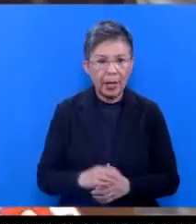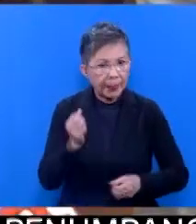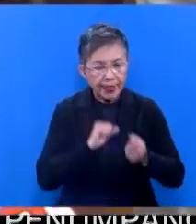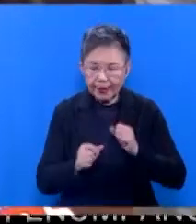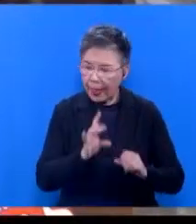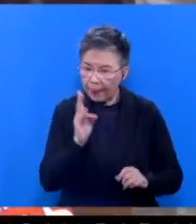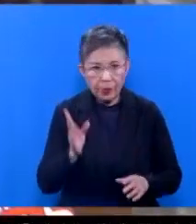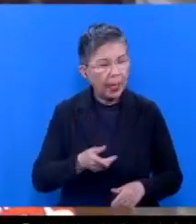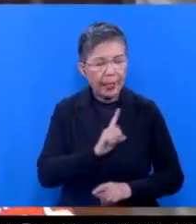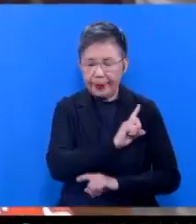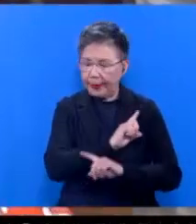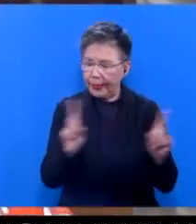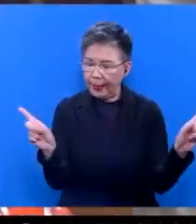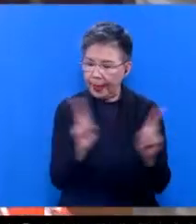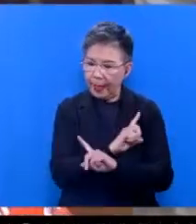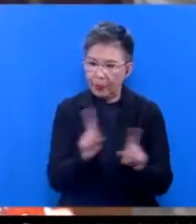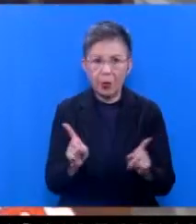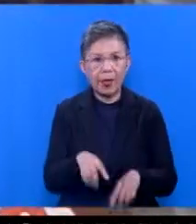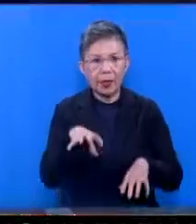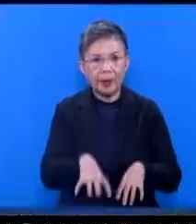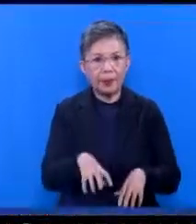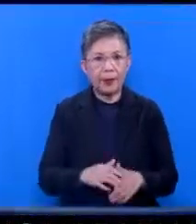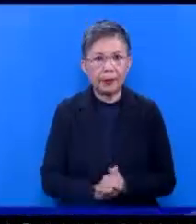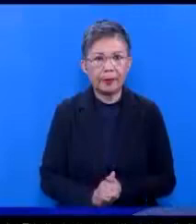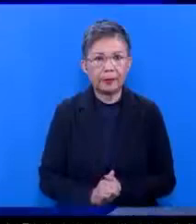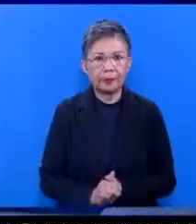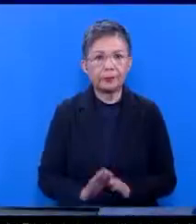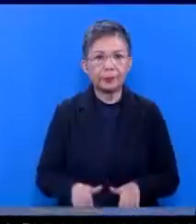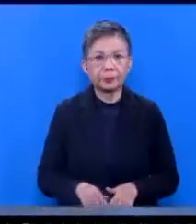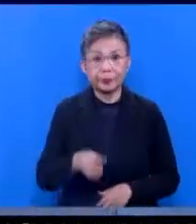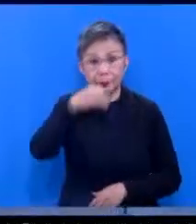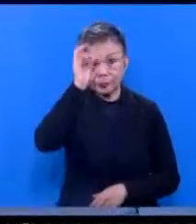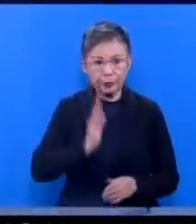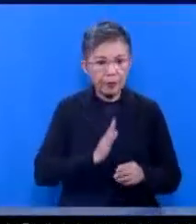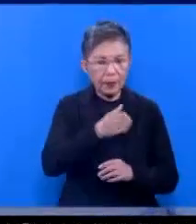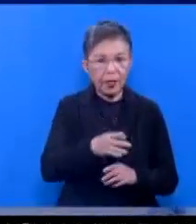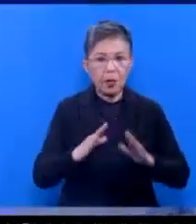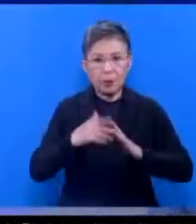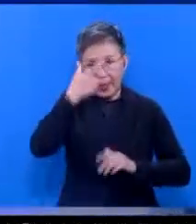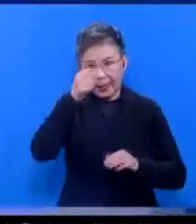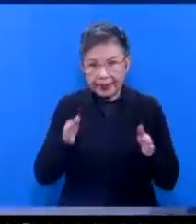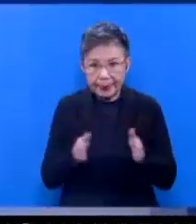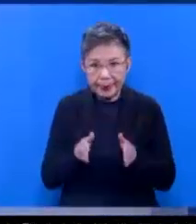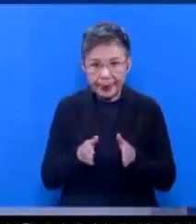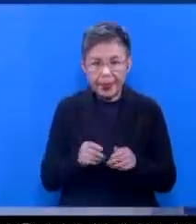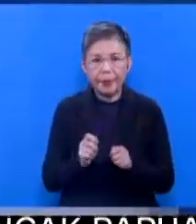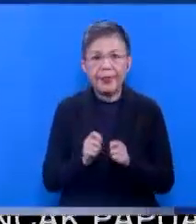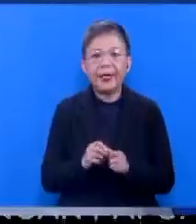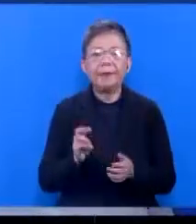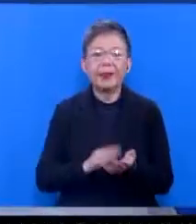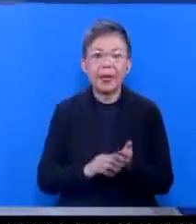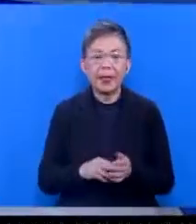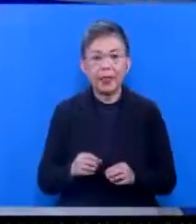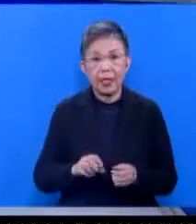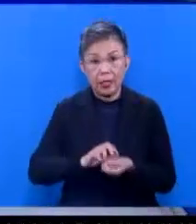di lingkungan Metropolis ini. Polisi mendatangi puskesmas yang menuai polemik di Kebonjeruk,